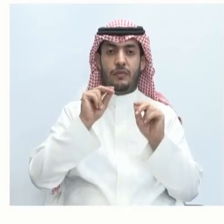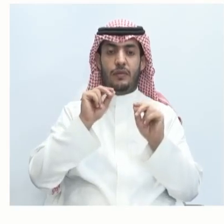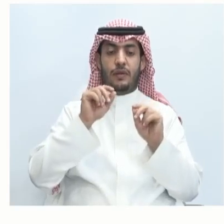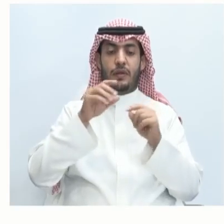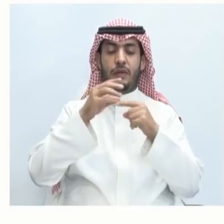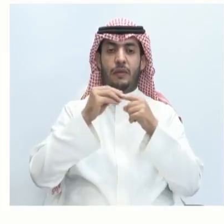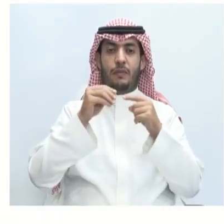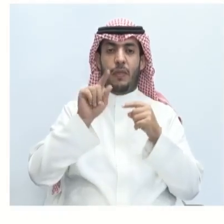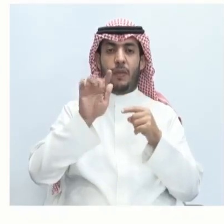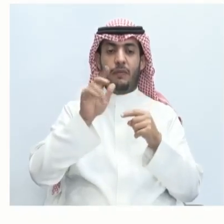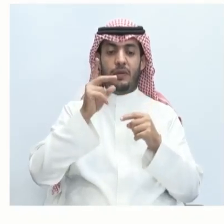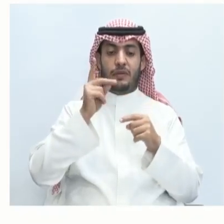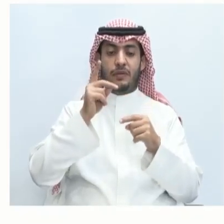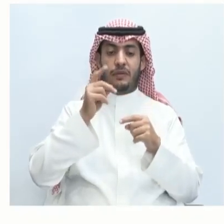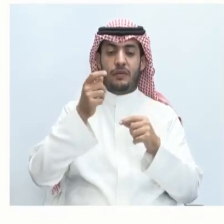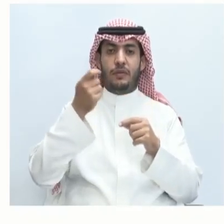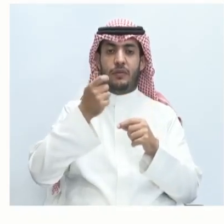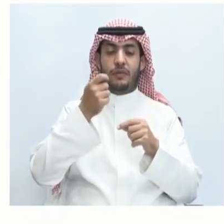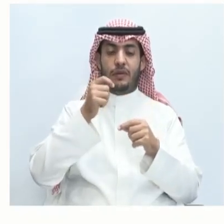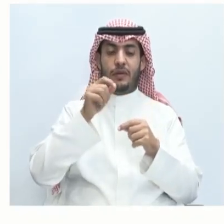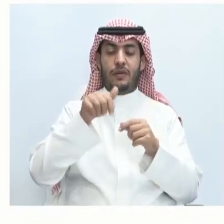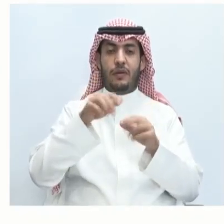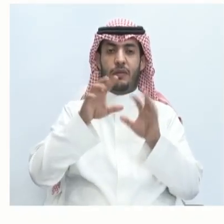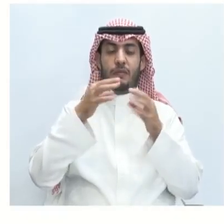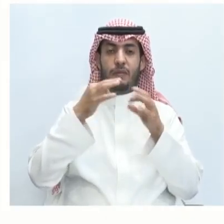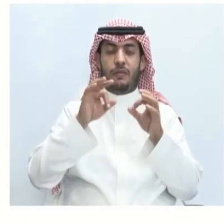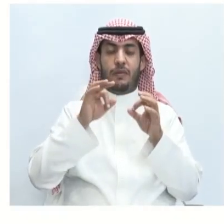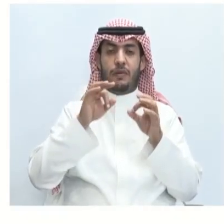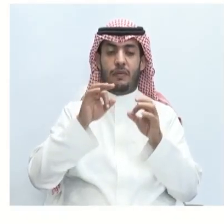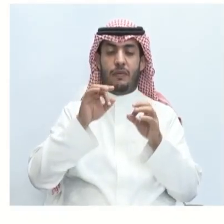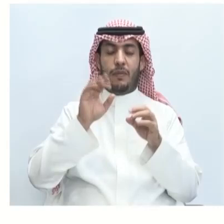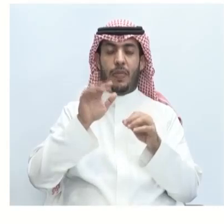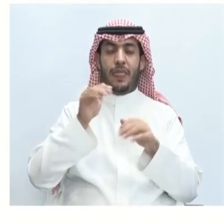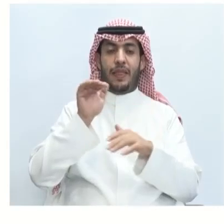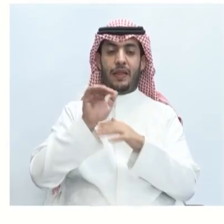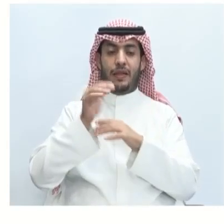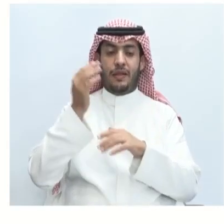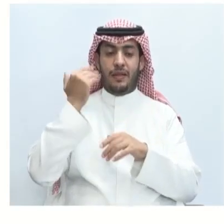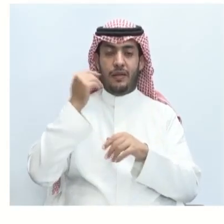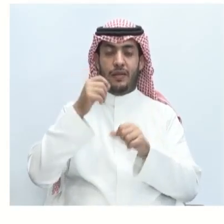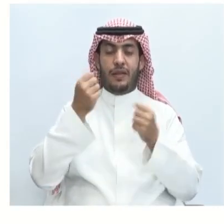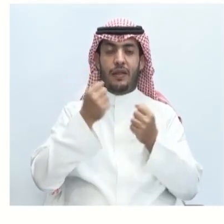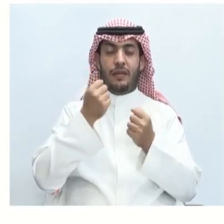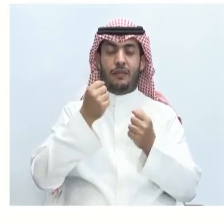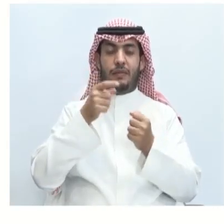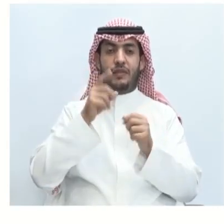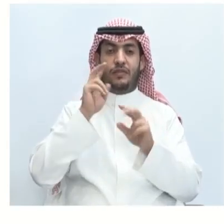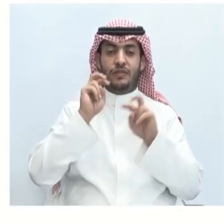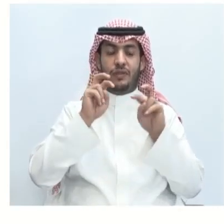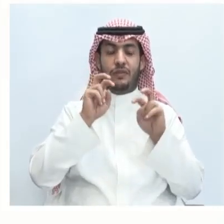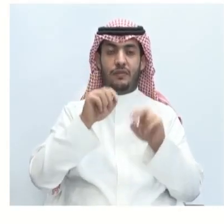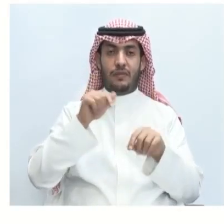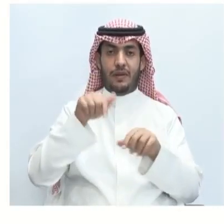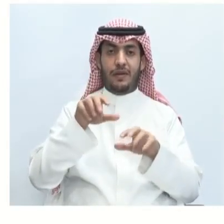نطرح البسطين ونكتب الناتج على المقام نفسه كما قلنا في اخر تدريب في درس الاستكشاف